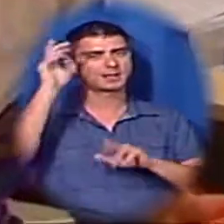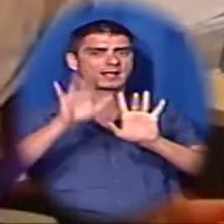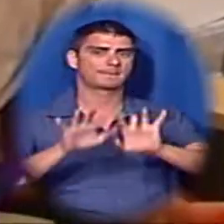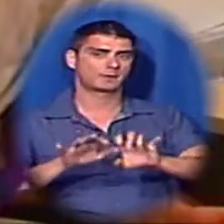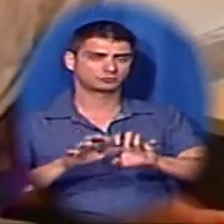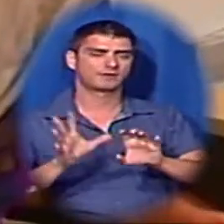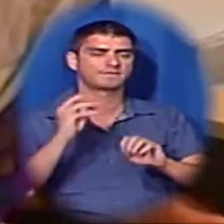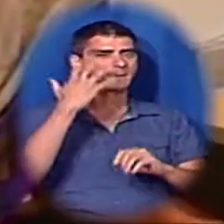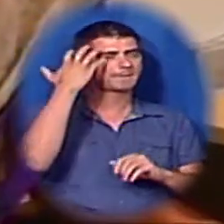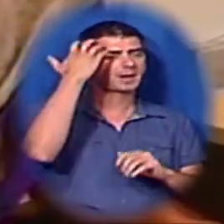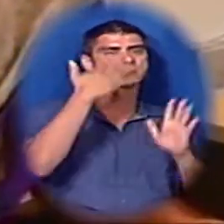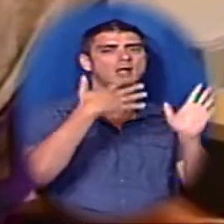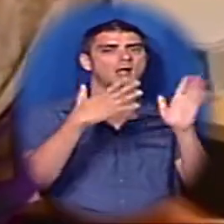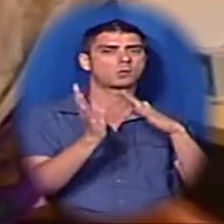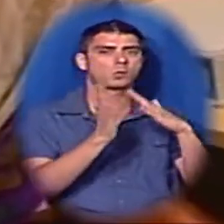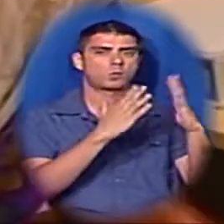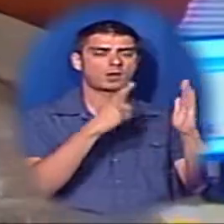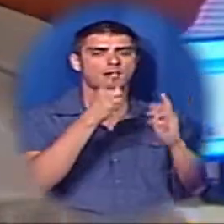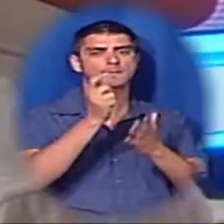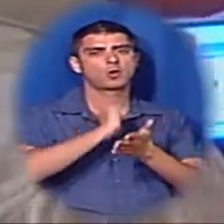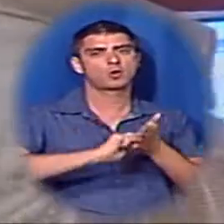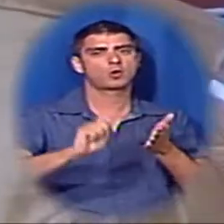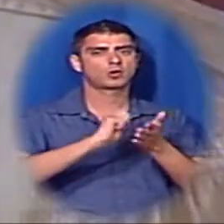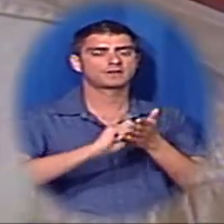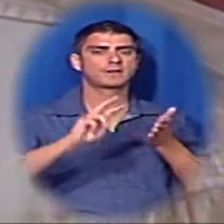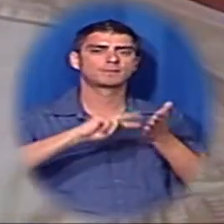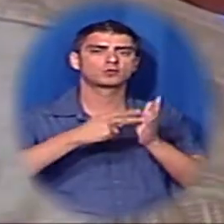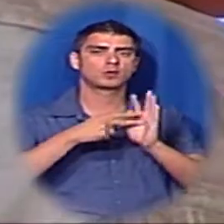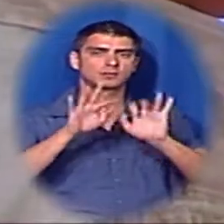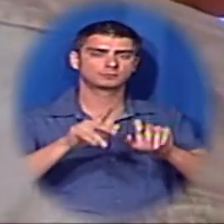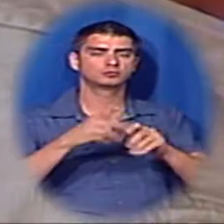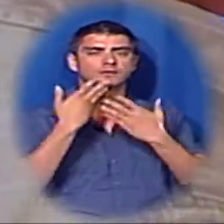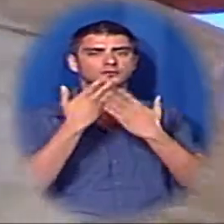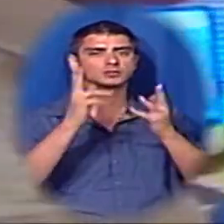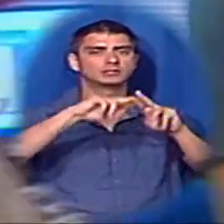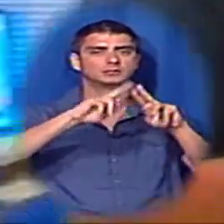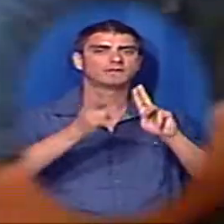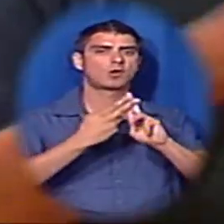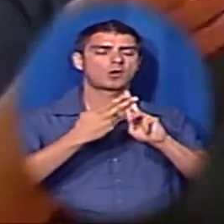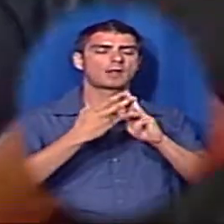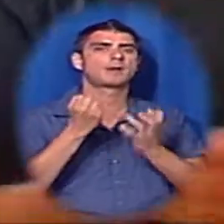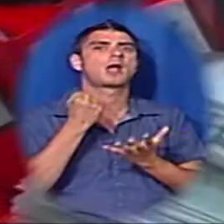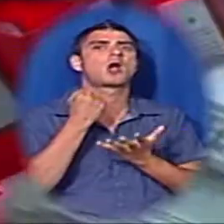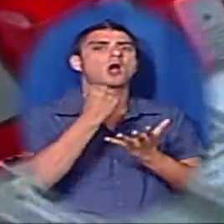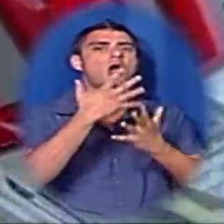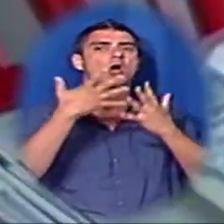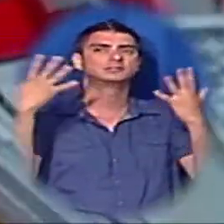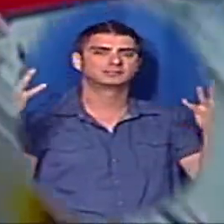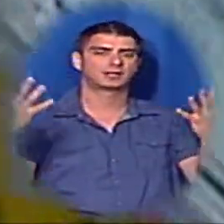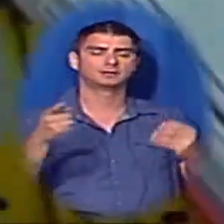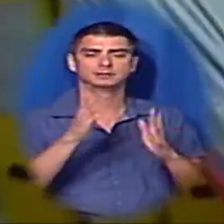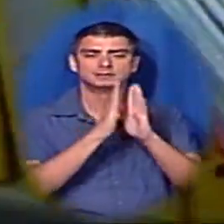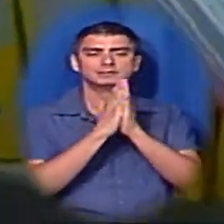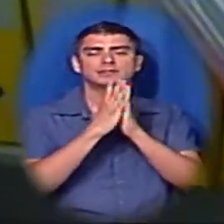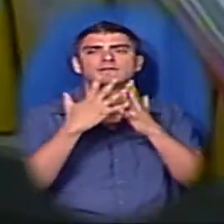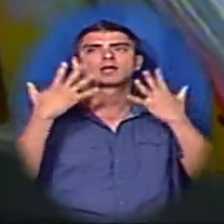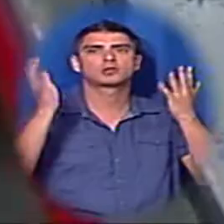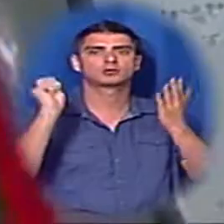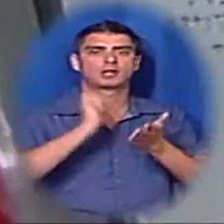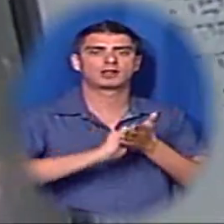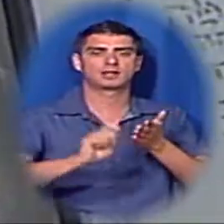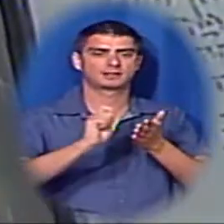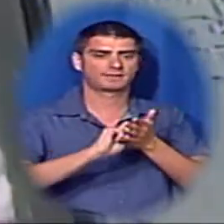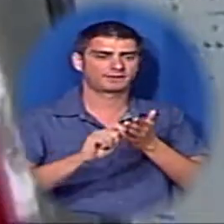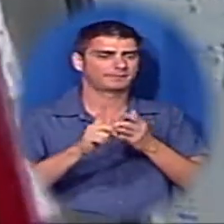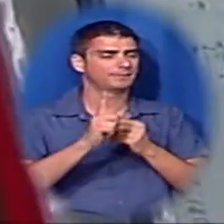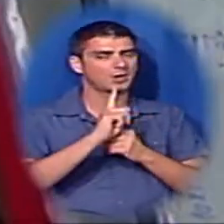המחשב ומתחום מדעי הרוח. הם כותבים את התוכנה שתחשוף את העולם לאוצר. ספרייה אדירה של כתבים,